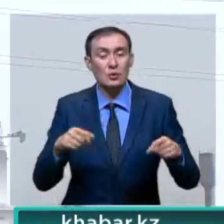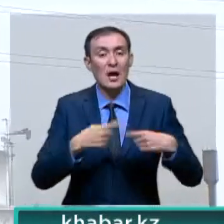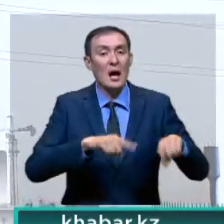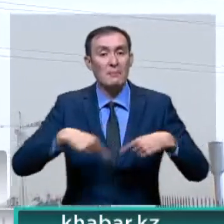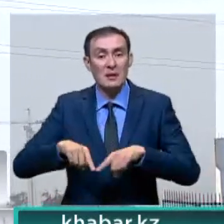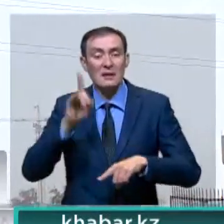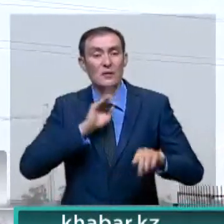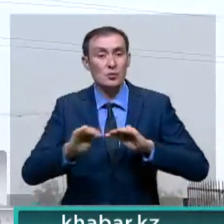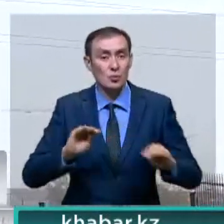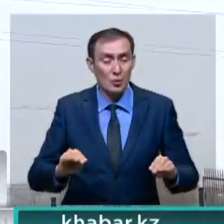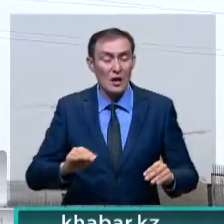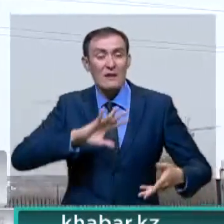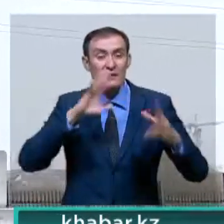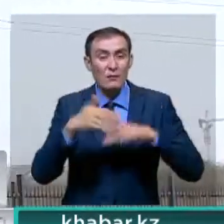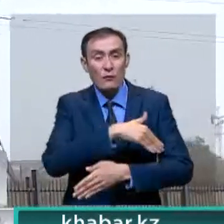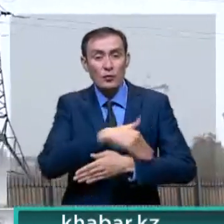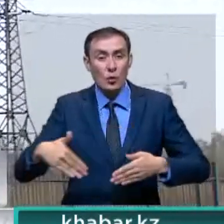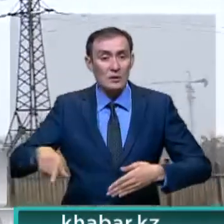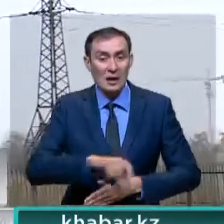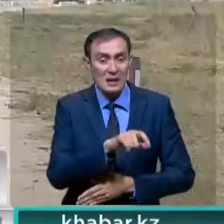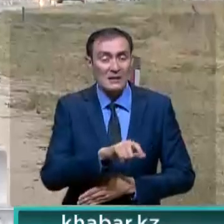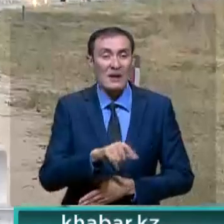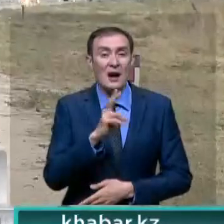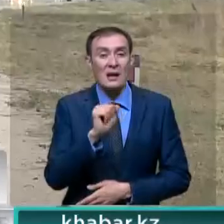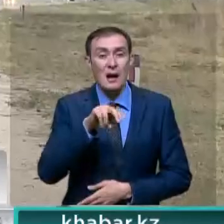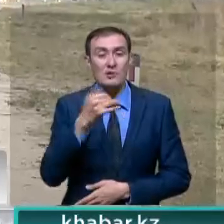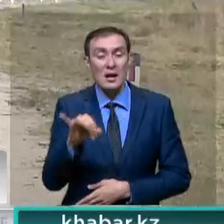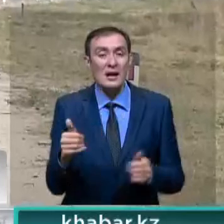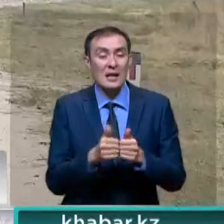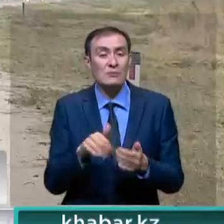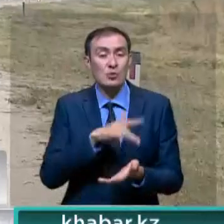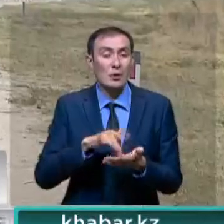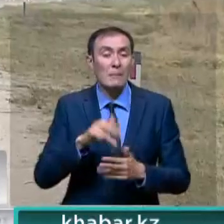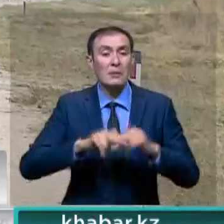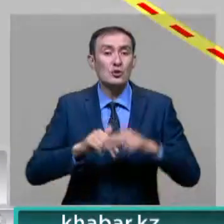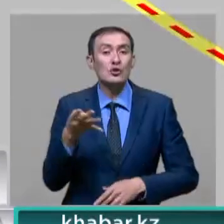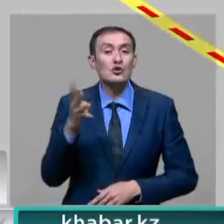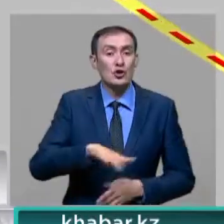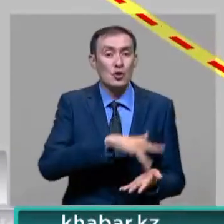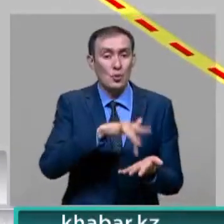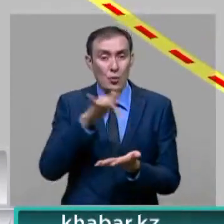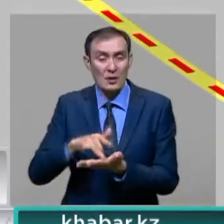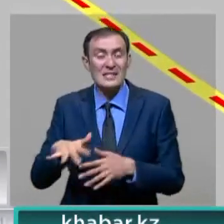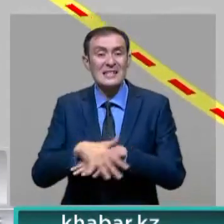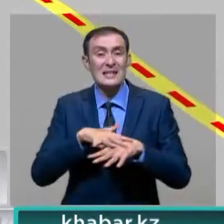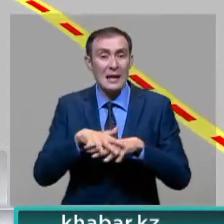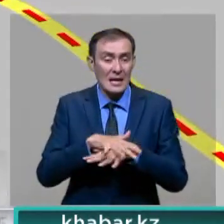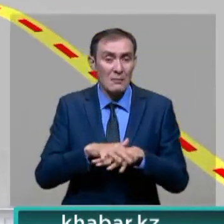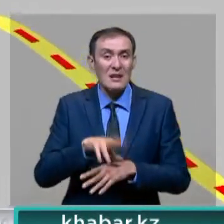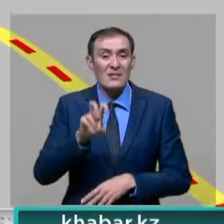объекты инфраструктуры. Всего же вдоль трассы, ведущей в Капшагай, рядом с Алматы, намерены построить 4 города с общим населением